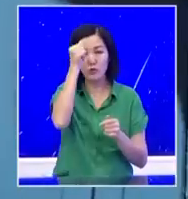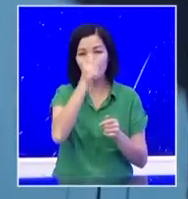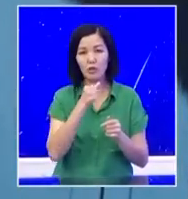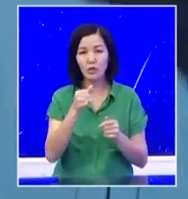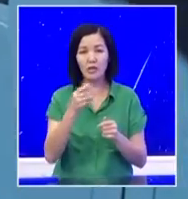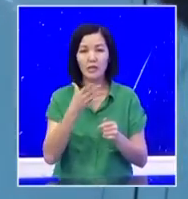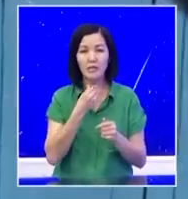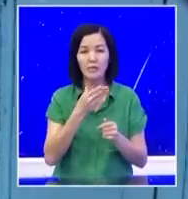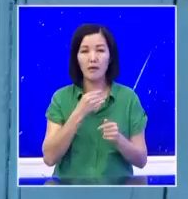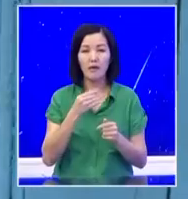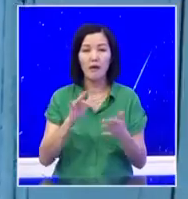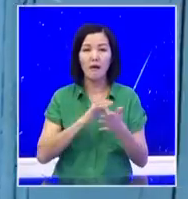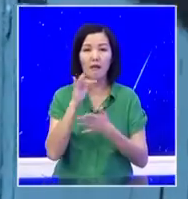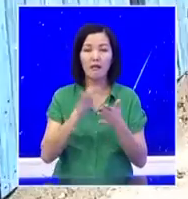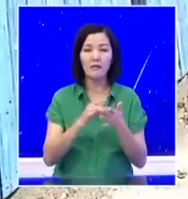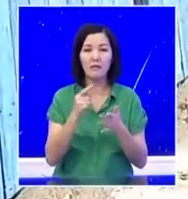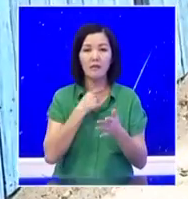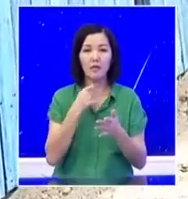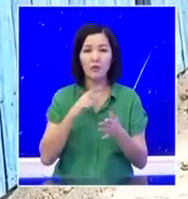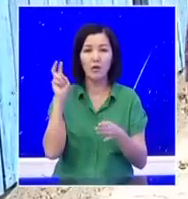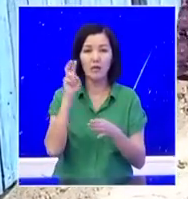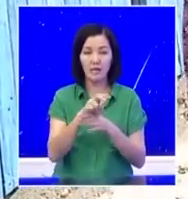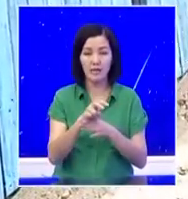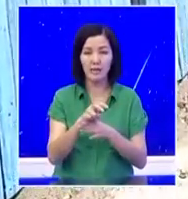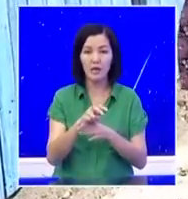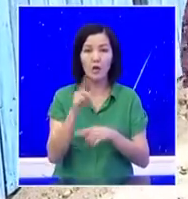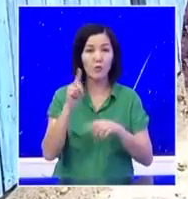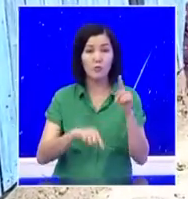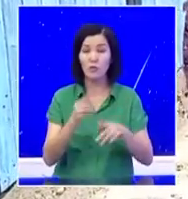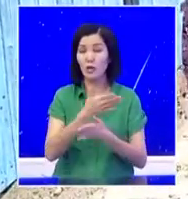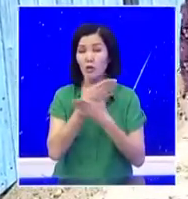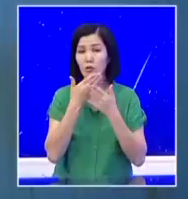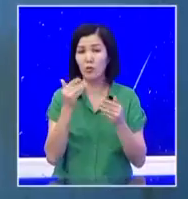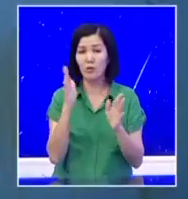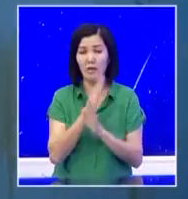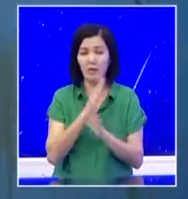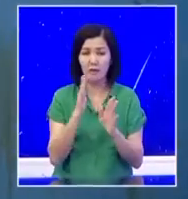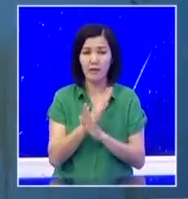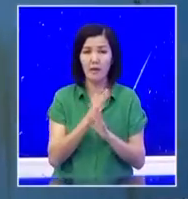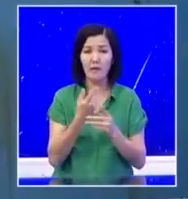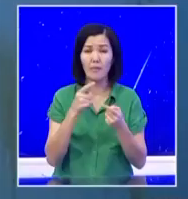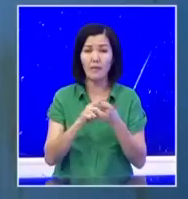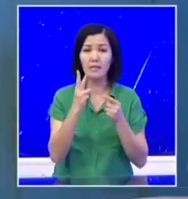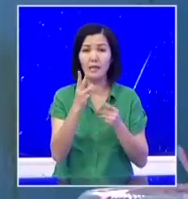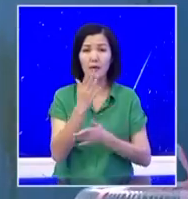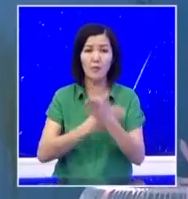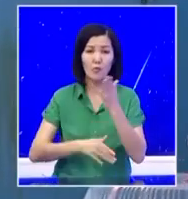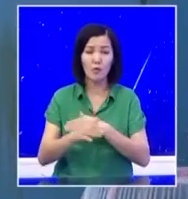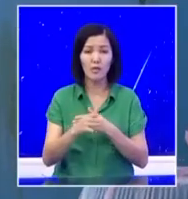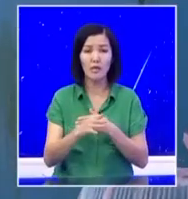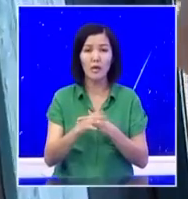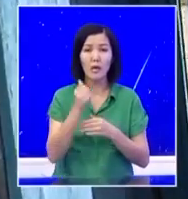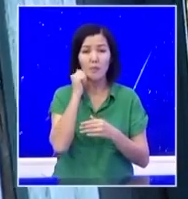Семей қаласынан Талдықорғанға көшіп келген. Айтуынша мұнда туыстары жоқ. Тағдыр тәлкегі бұл отбасыда екі адам мүгедек. Рәбиля